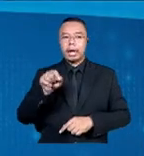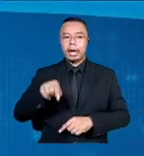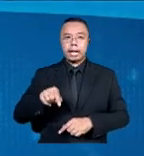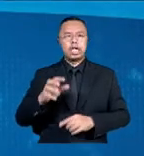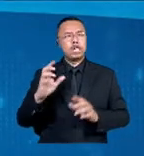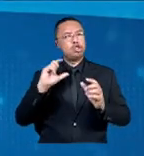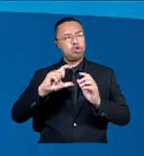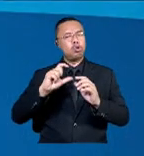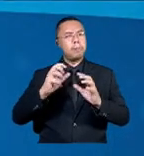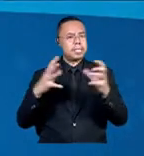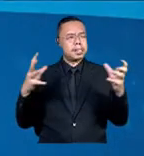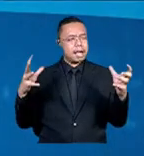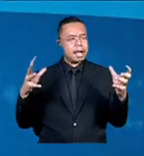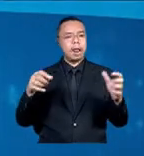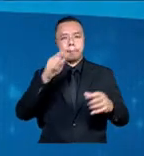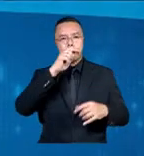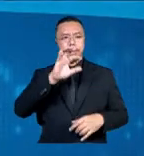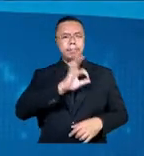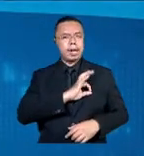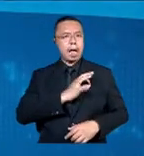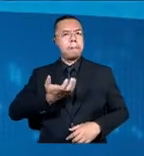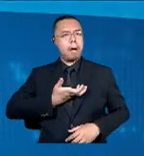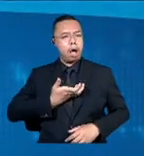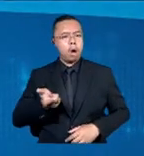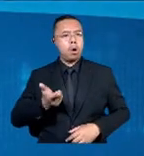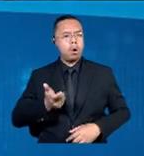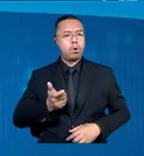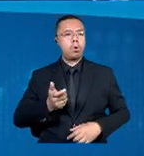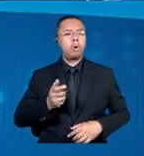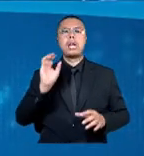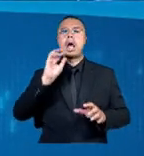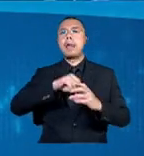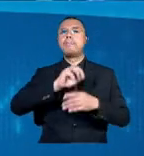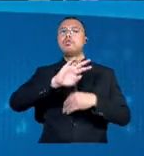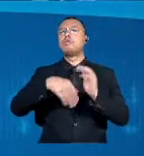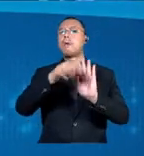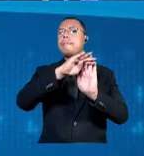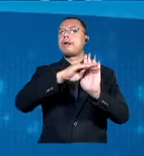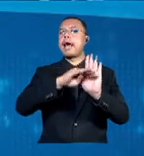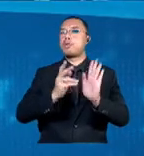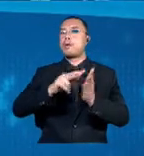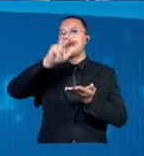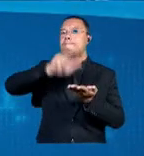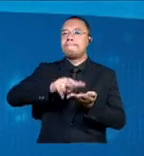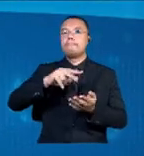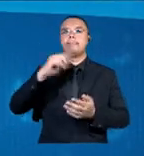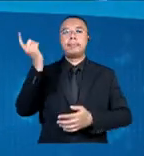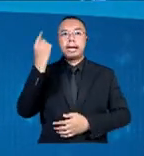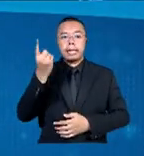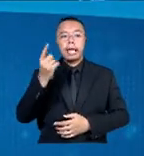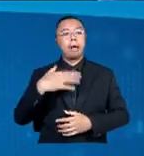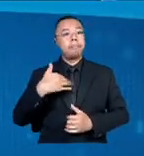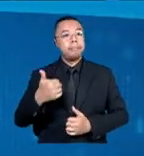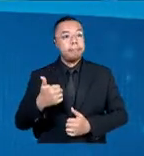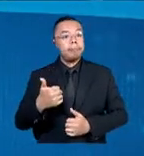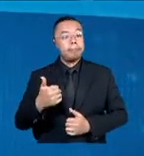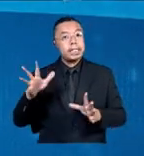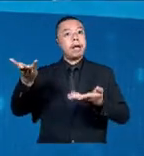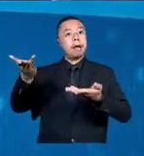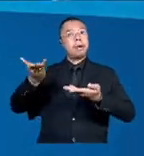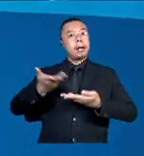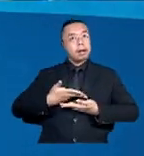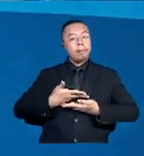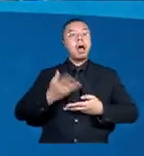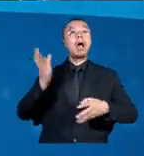cukup besar sekali. Bapak Presiden ingin dalam setiap kebijakan yang dikeluarkan oleh pemerintah dapat